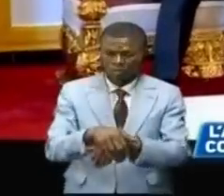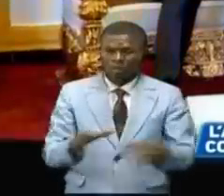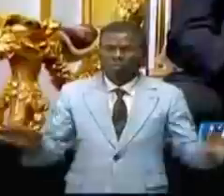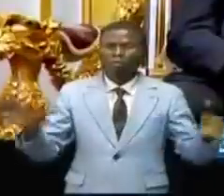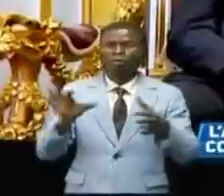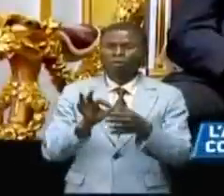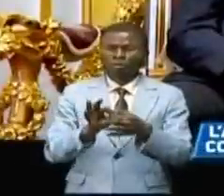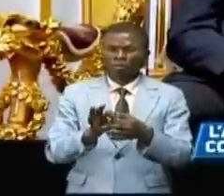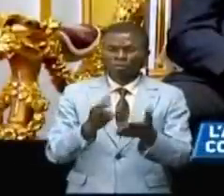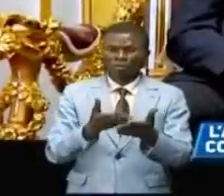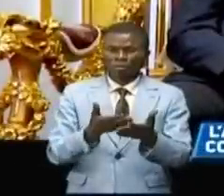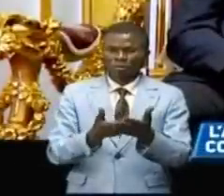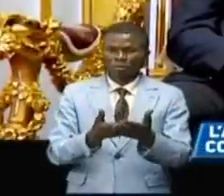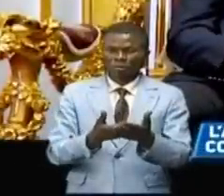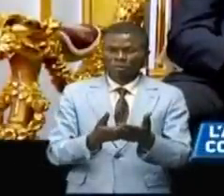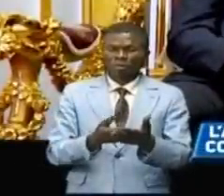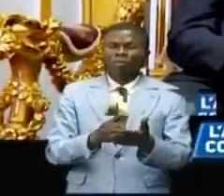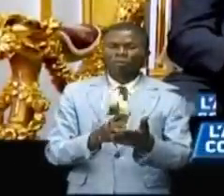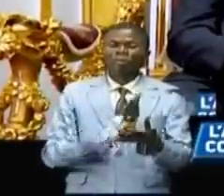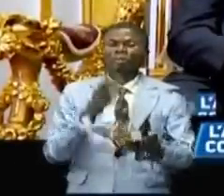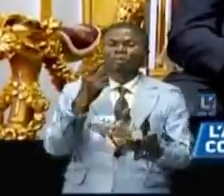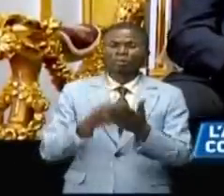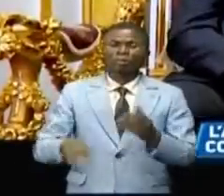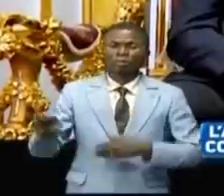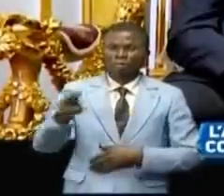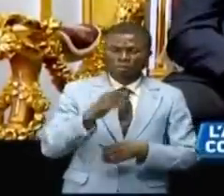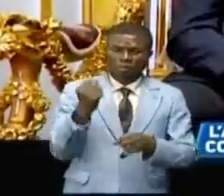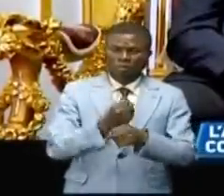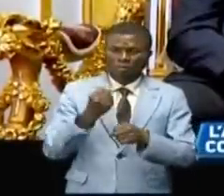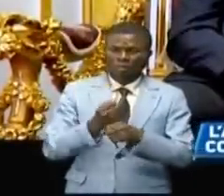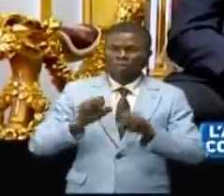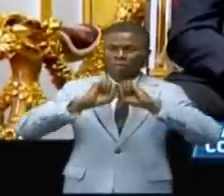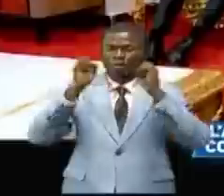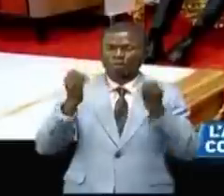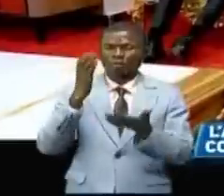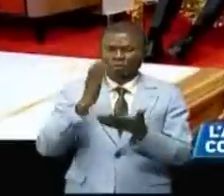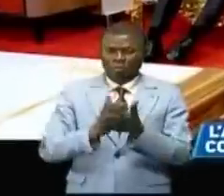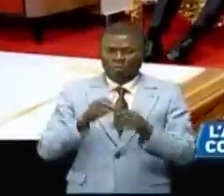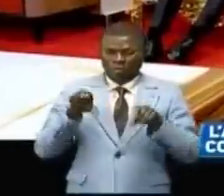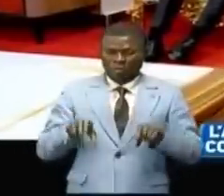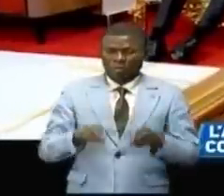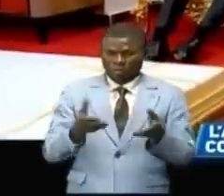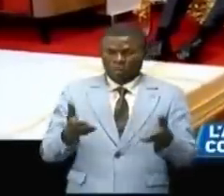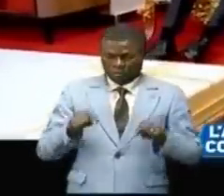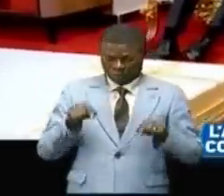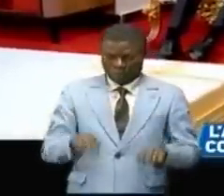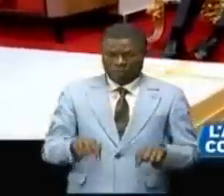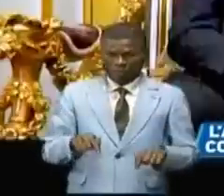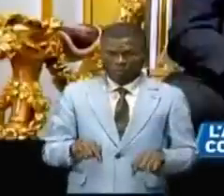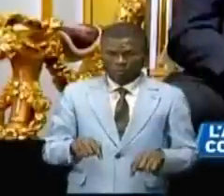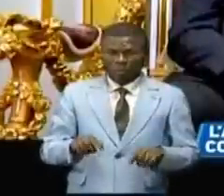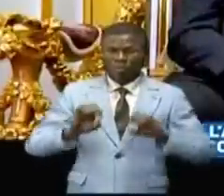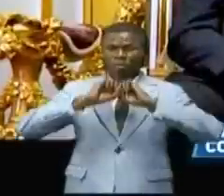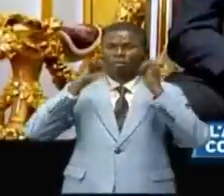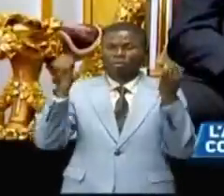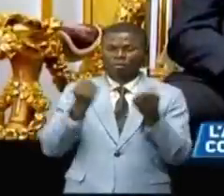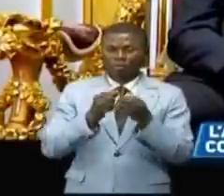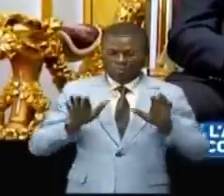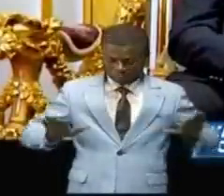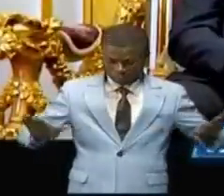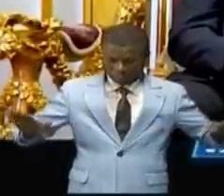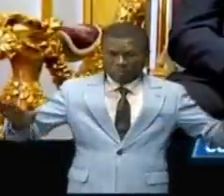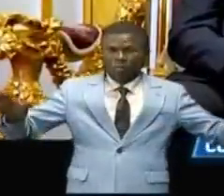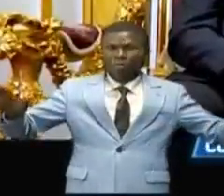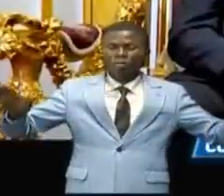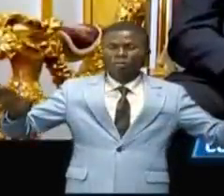collaboration. La sous-traitance concerne tout secteur de l'économie nationale. Il y a aujourd'hui des sociétés d'aviation qui